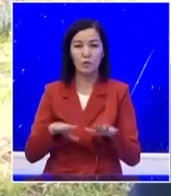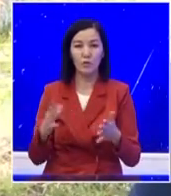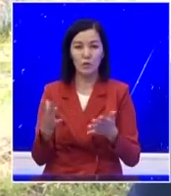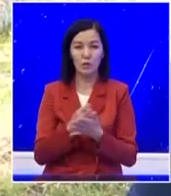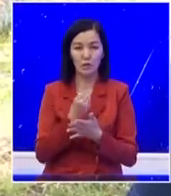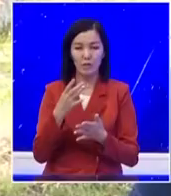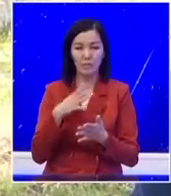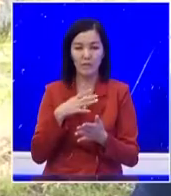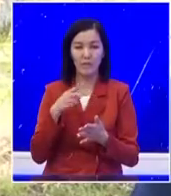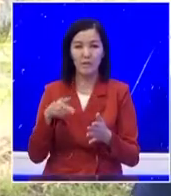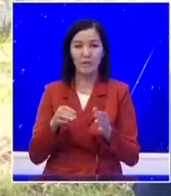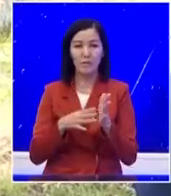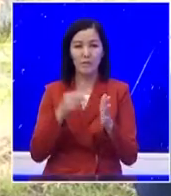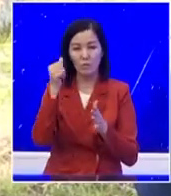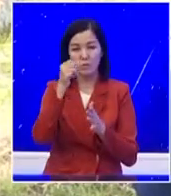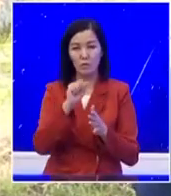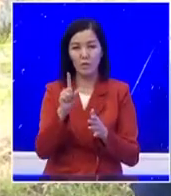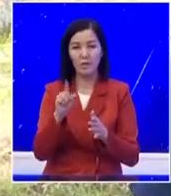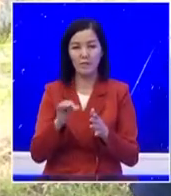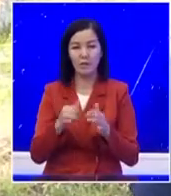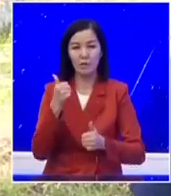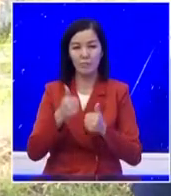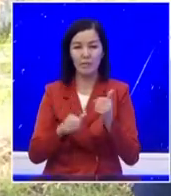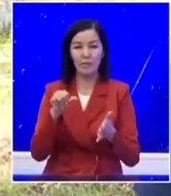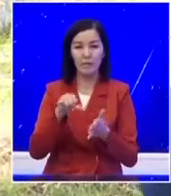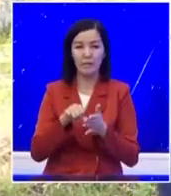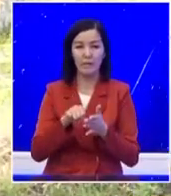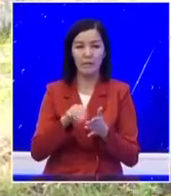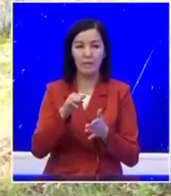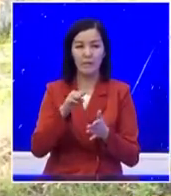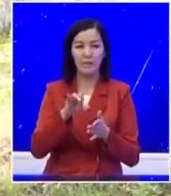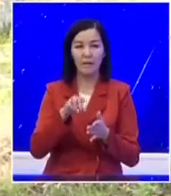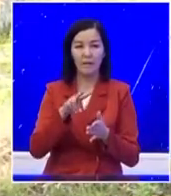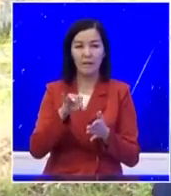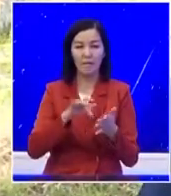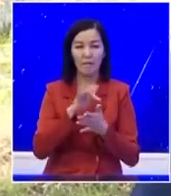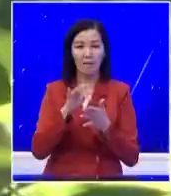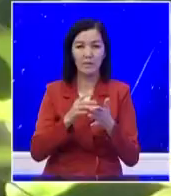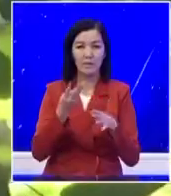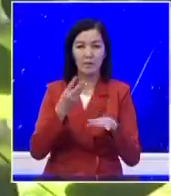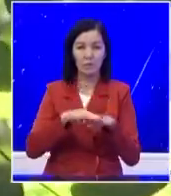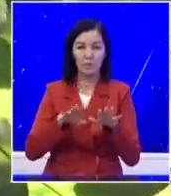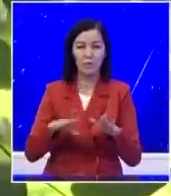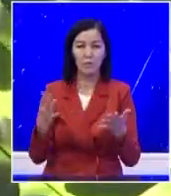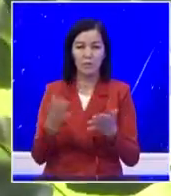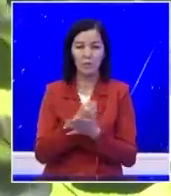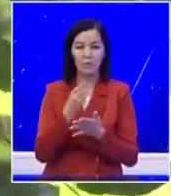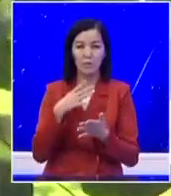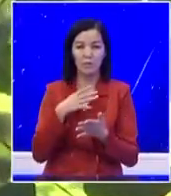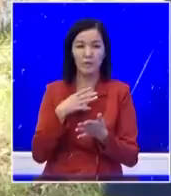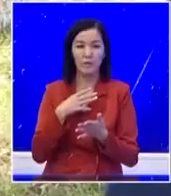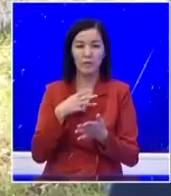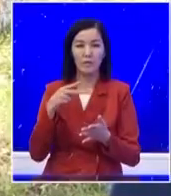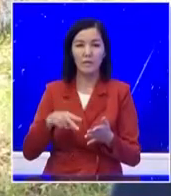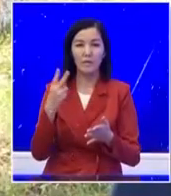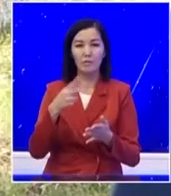тұттық. Және 2019 жылы Азия чемпионатына күрестік Таиланд қаласында Чонбурида. Сол жақта қола жүлдегерге қайтадан қола жүлдегер атандық.